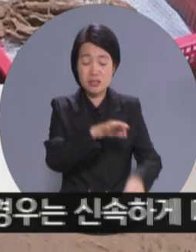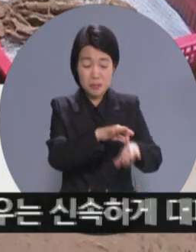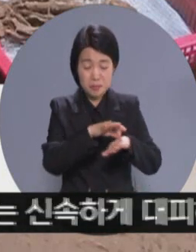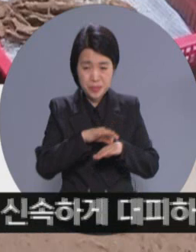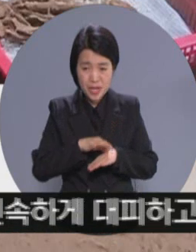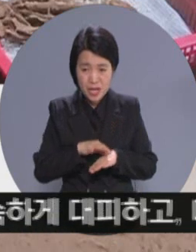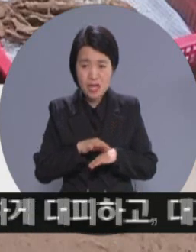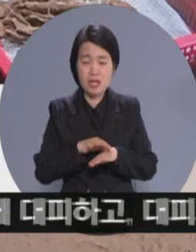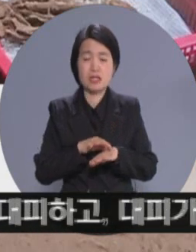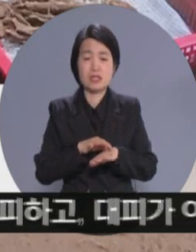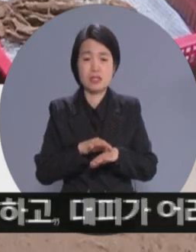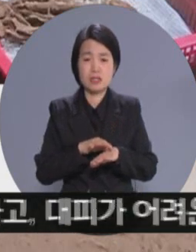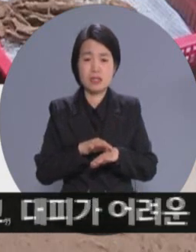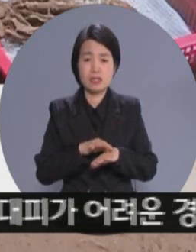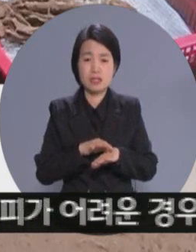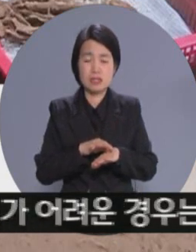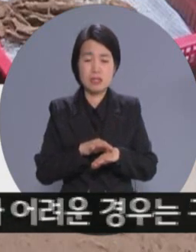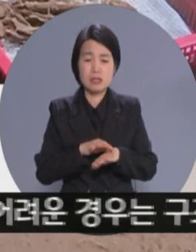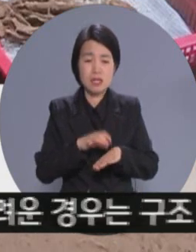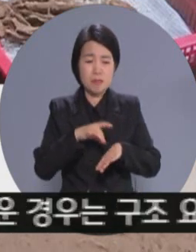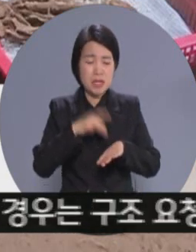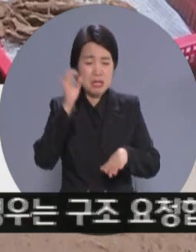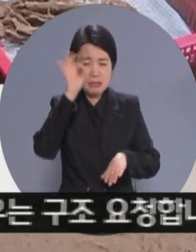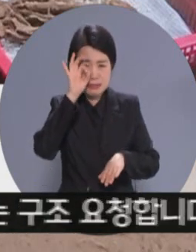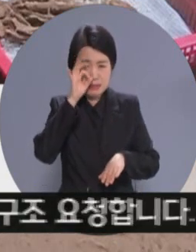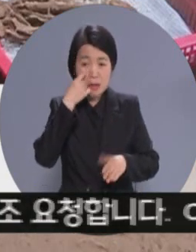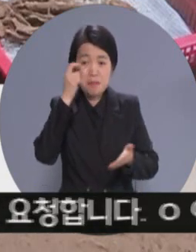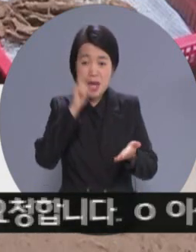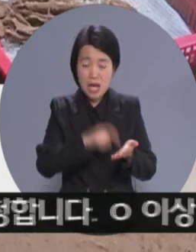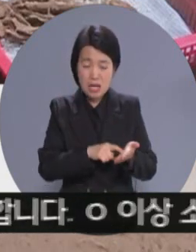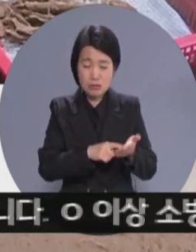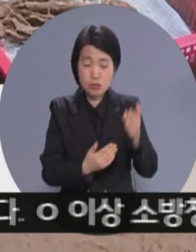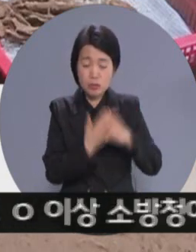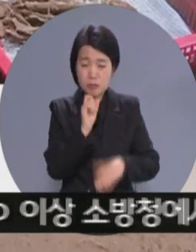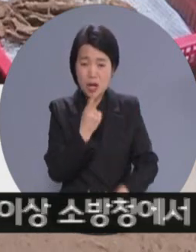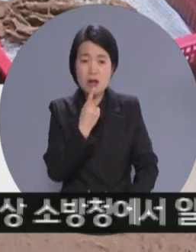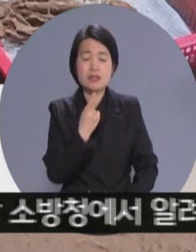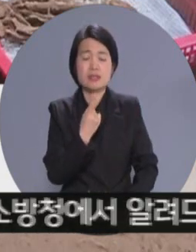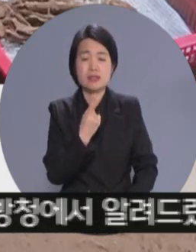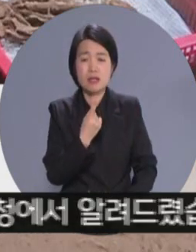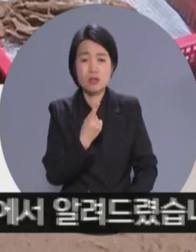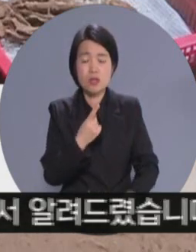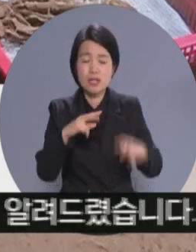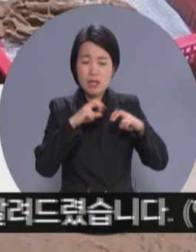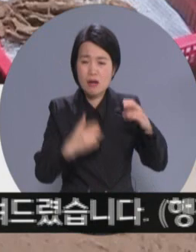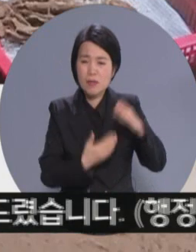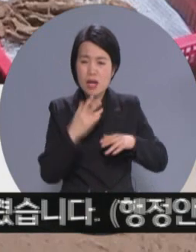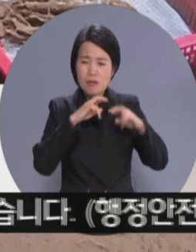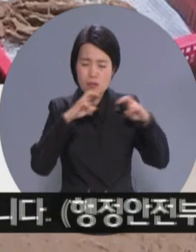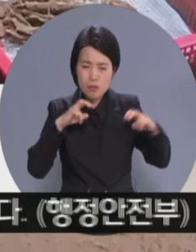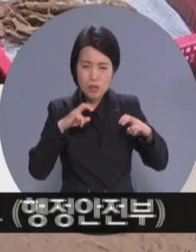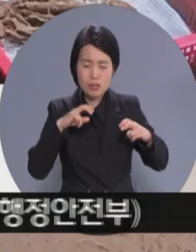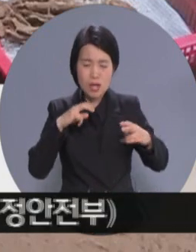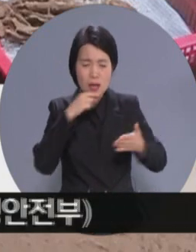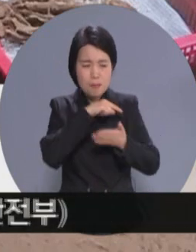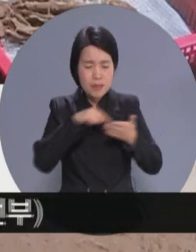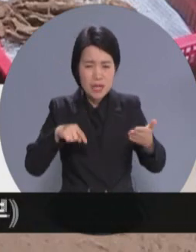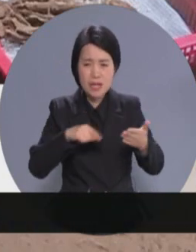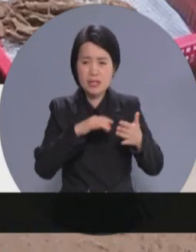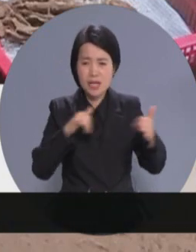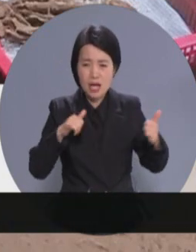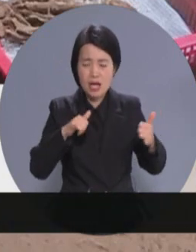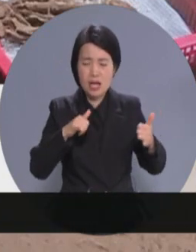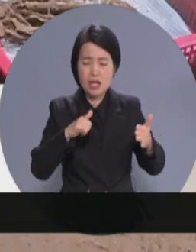수습했는데요. 이번 발굴 조사가 여순사건의 진실을 규명하고 희생자와 유족의 한을 풀 수 있을지 지역의